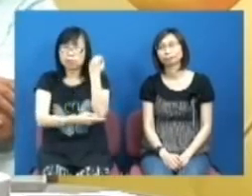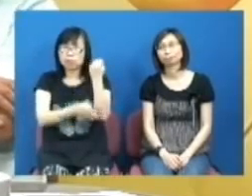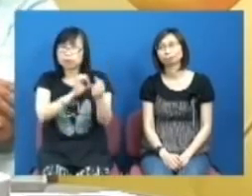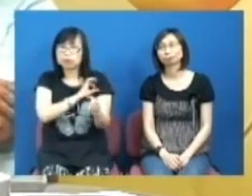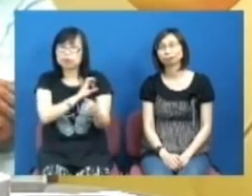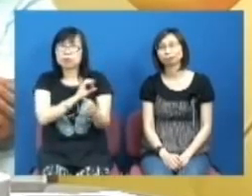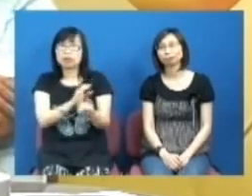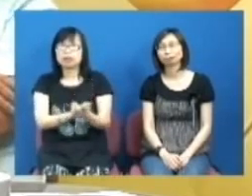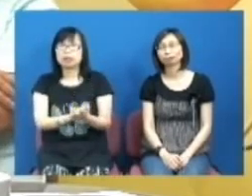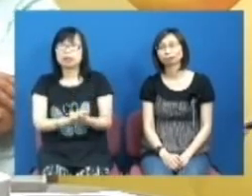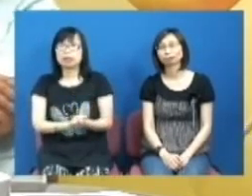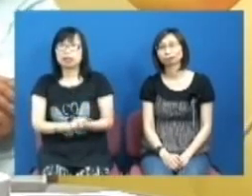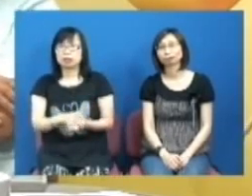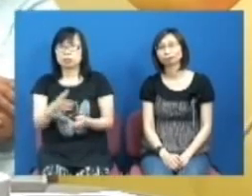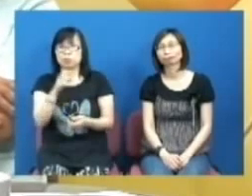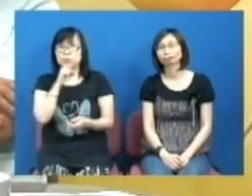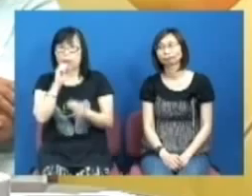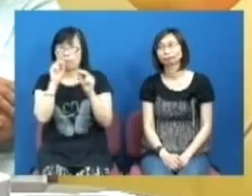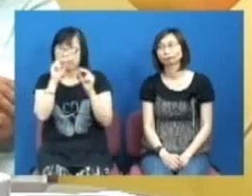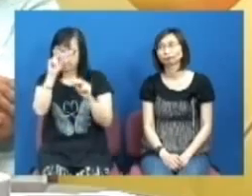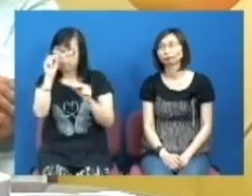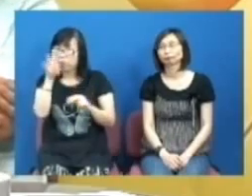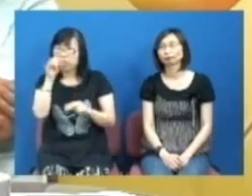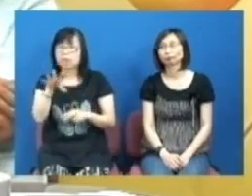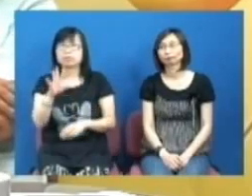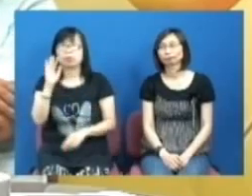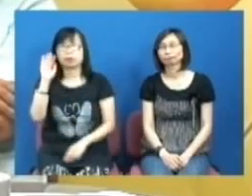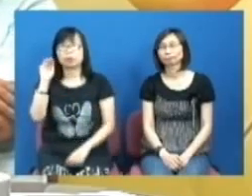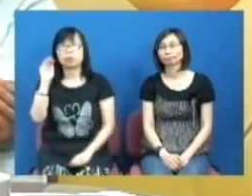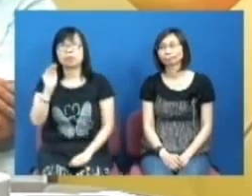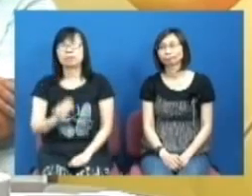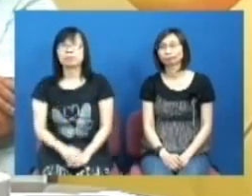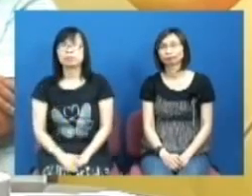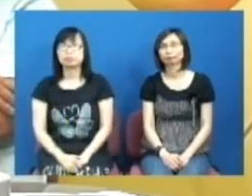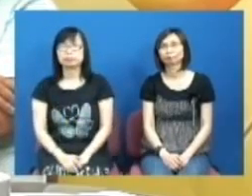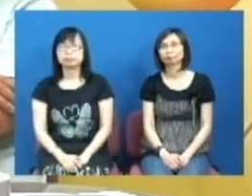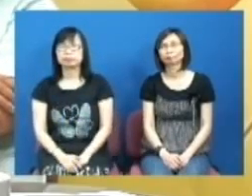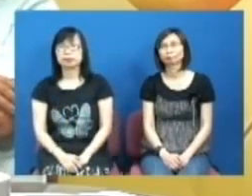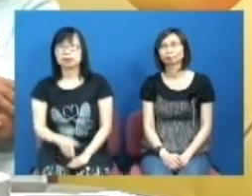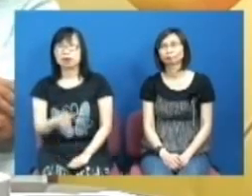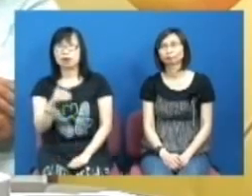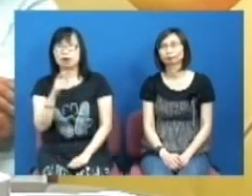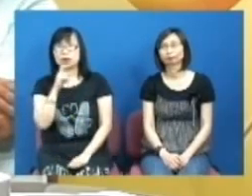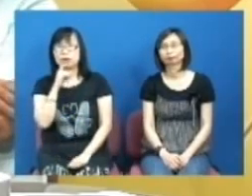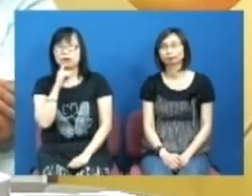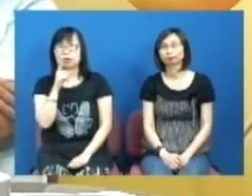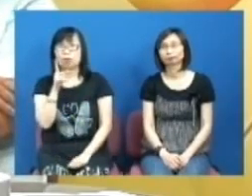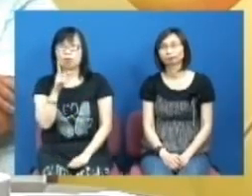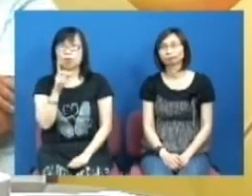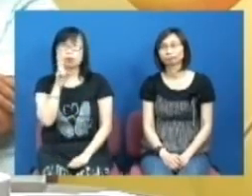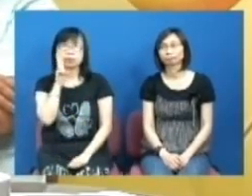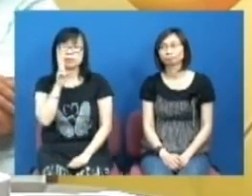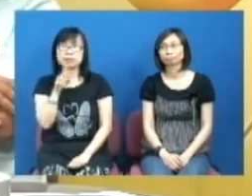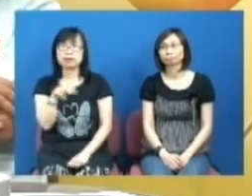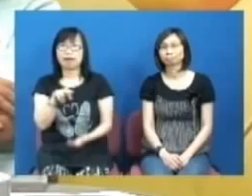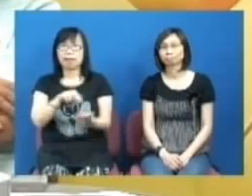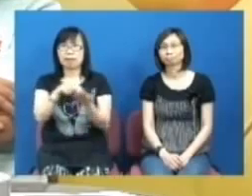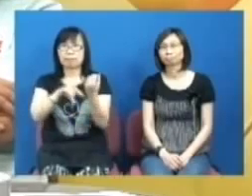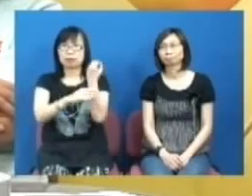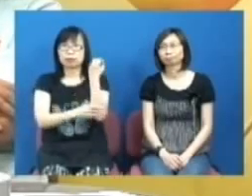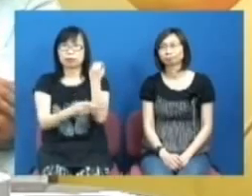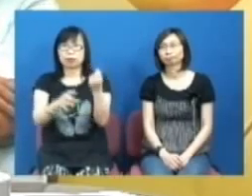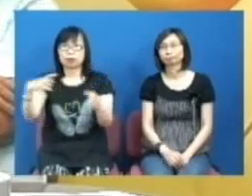地位低落啊嘛。如果你有問就唔同啦，或者你有答案比較簡單，譬如間話立法會權力太